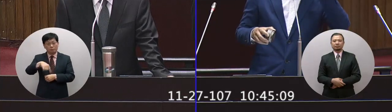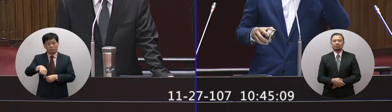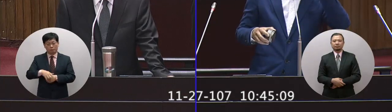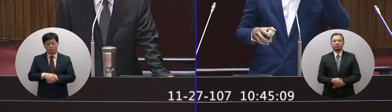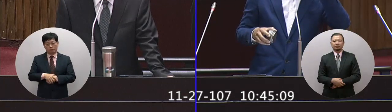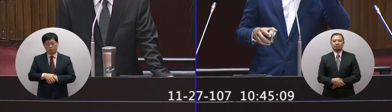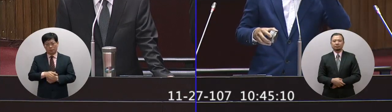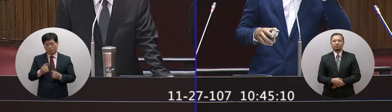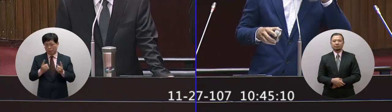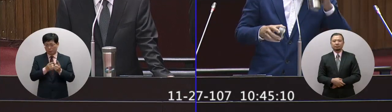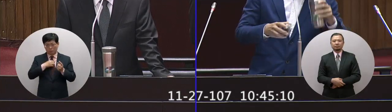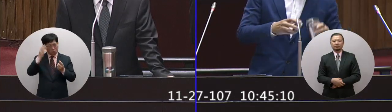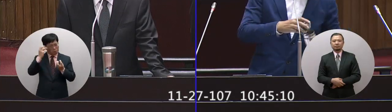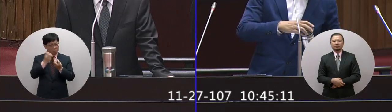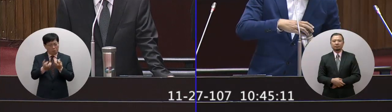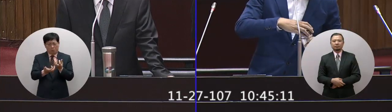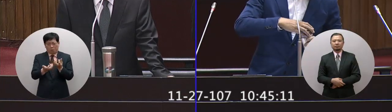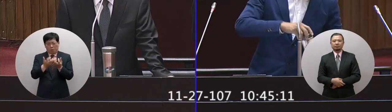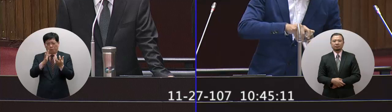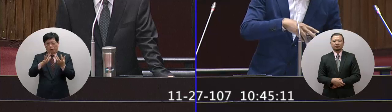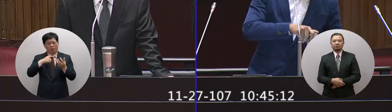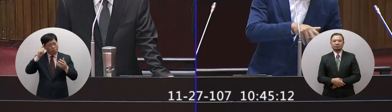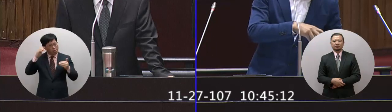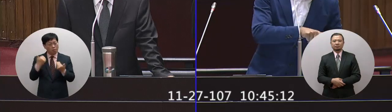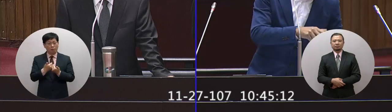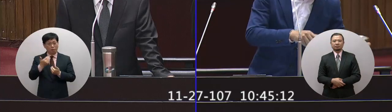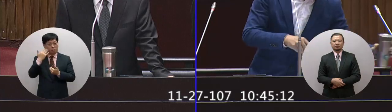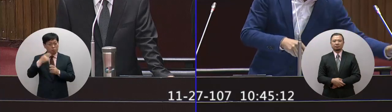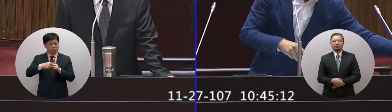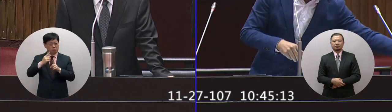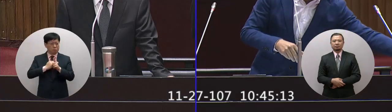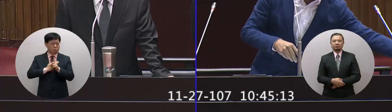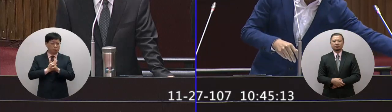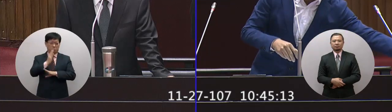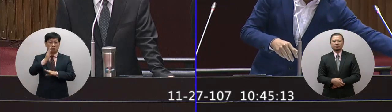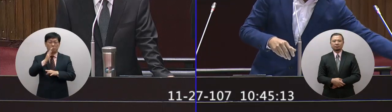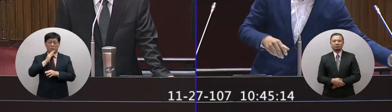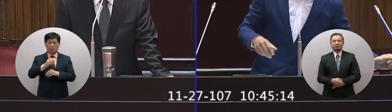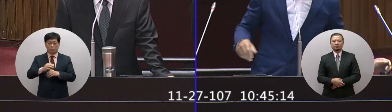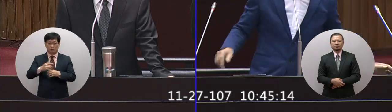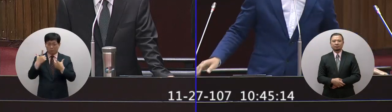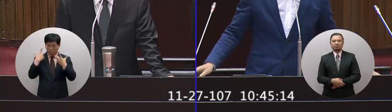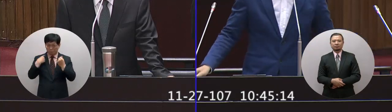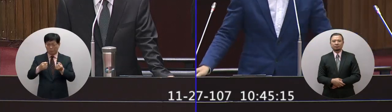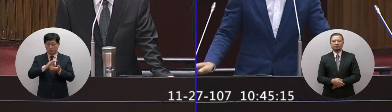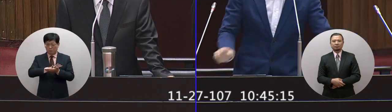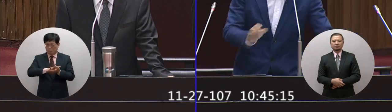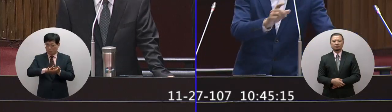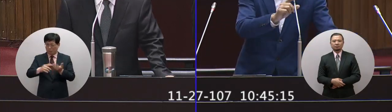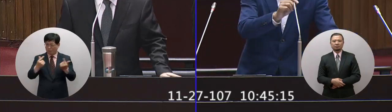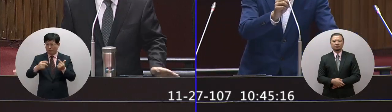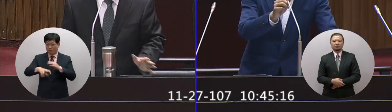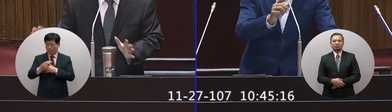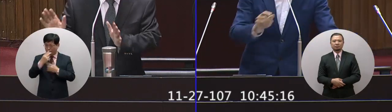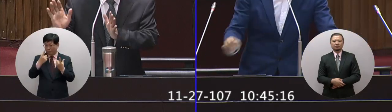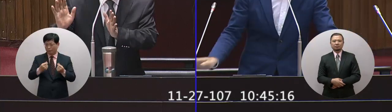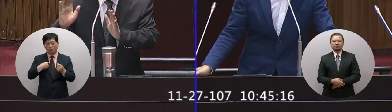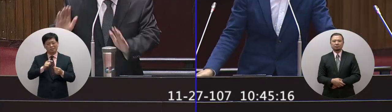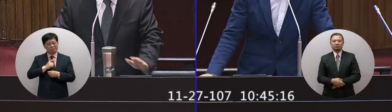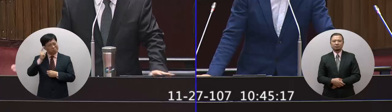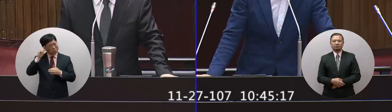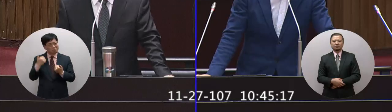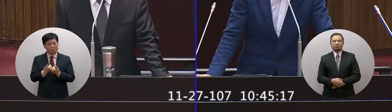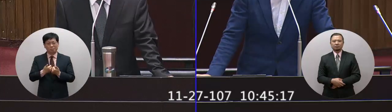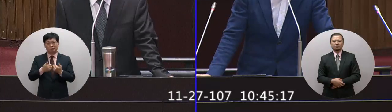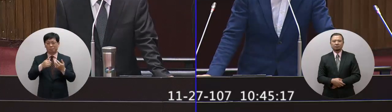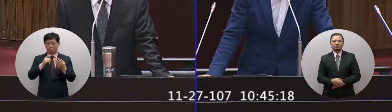对燃煤也有意见呢、啊。即便是用超超临界空污排放接近天然气，还是有意见。然后呢，